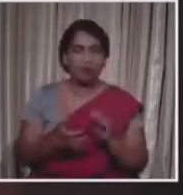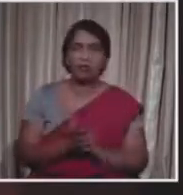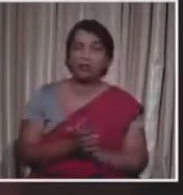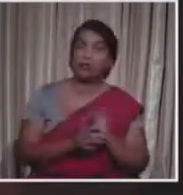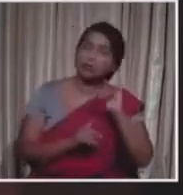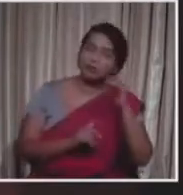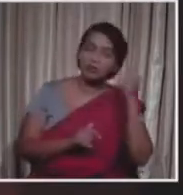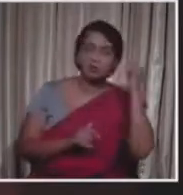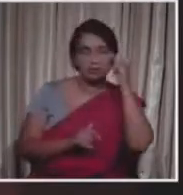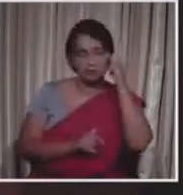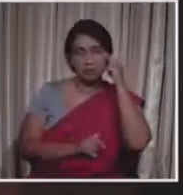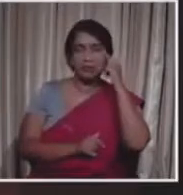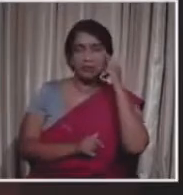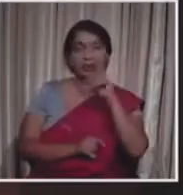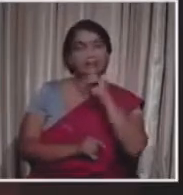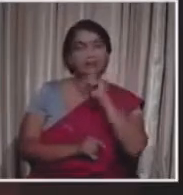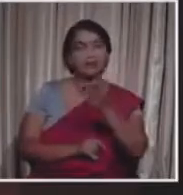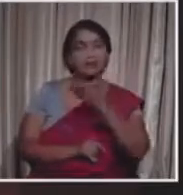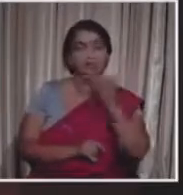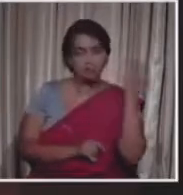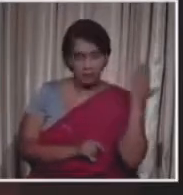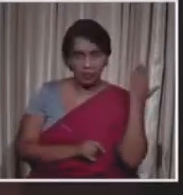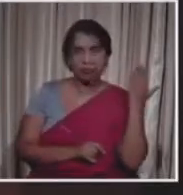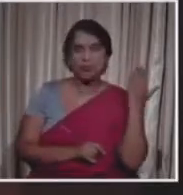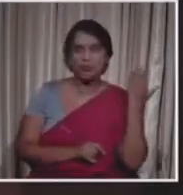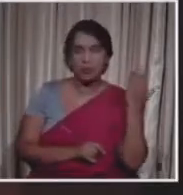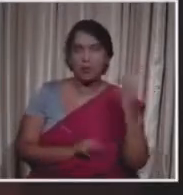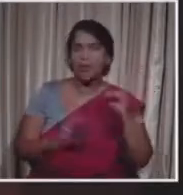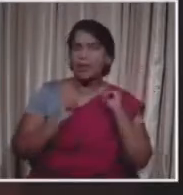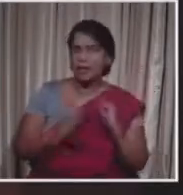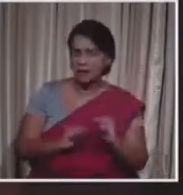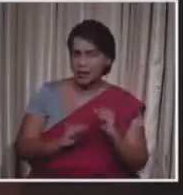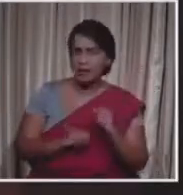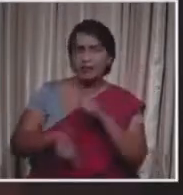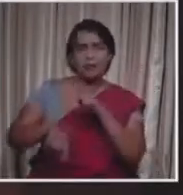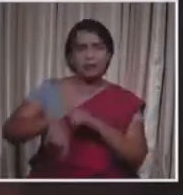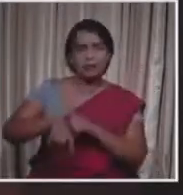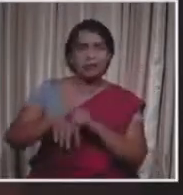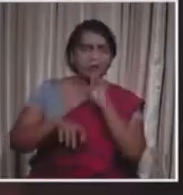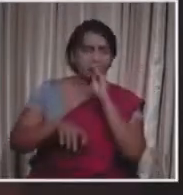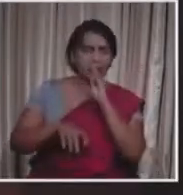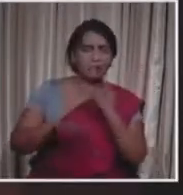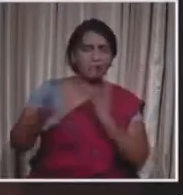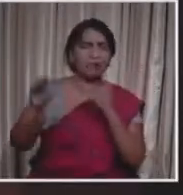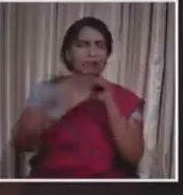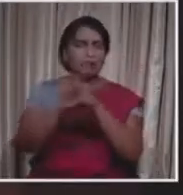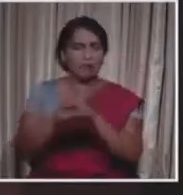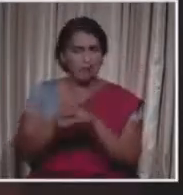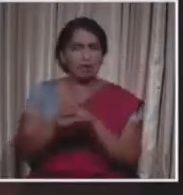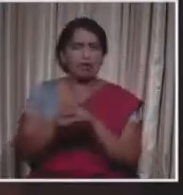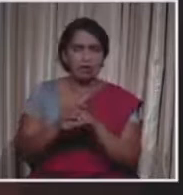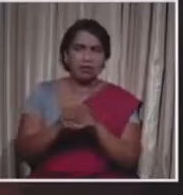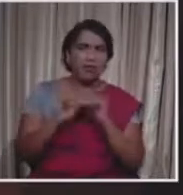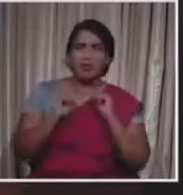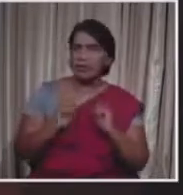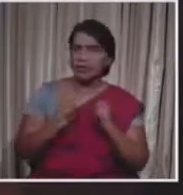තවත් සමහරෙකුට අර්ථකථනය කරන්න පුළුවන්. ඇයි මේ වගේ දෙයකට අඩු ගානේ සහභාගී වුණේ? ඒ